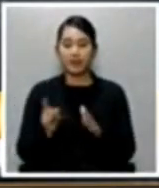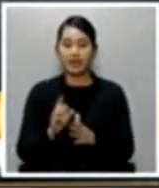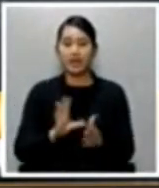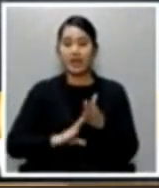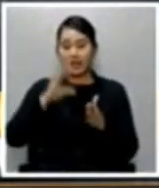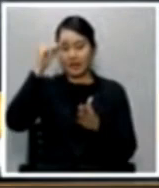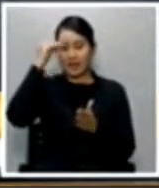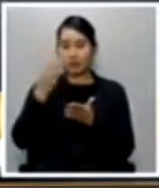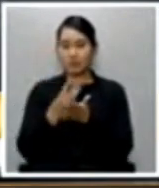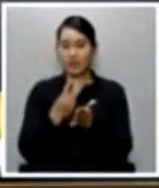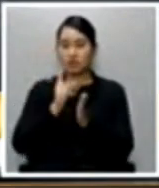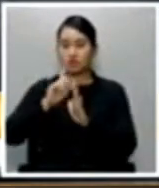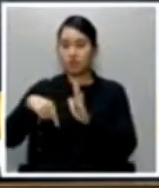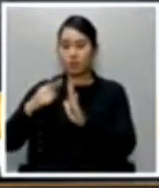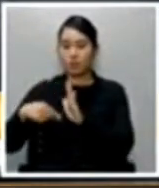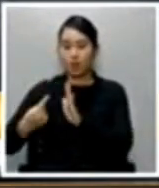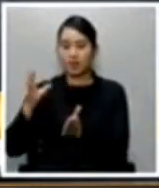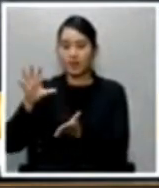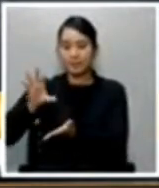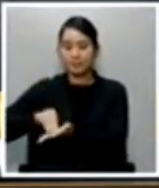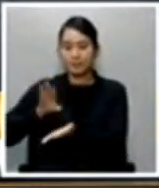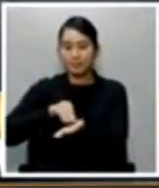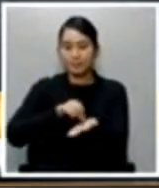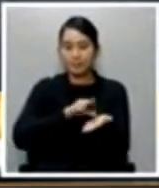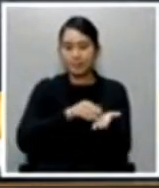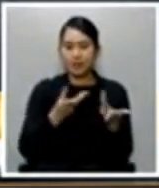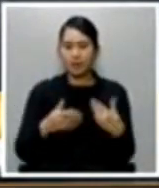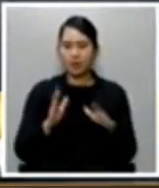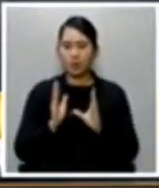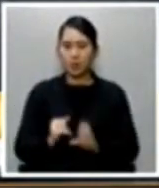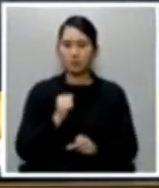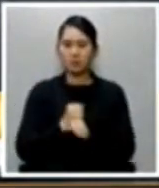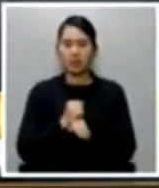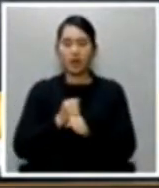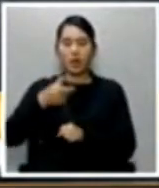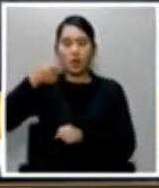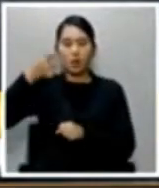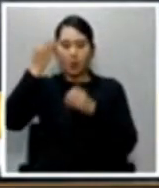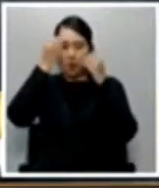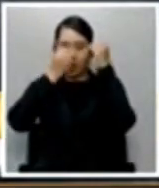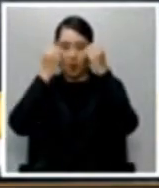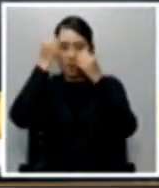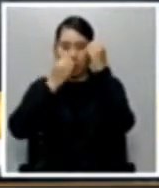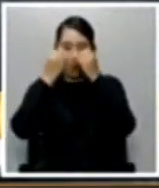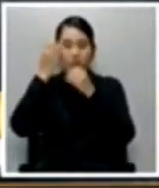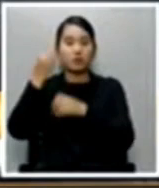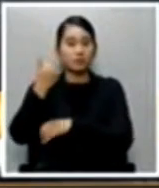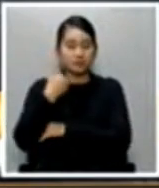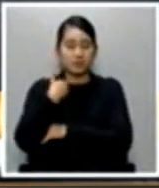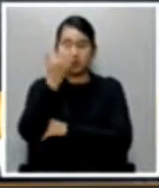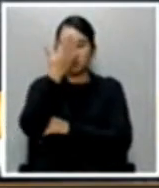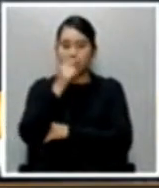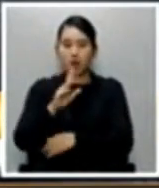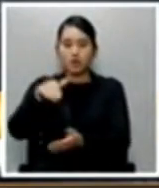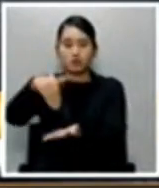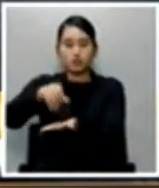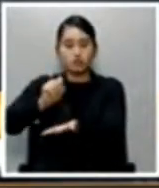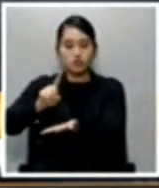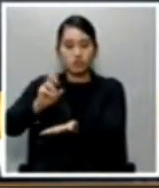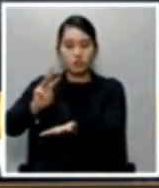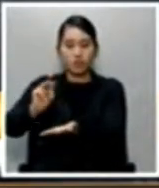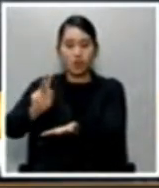ได้เนี่ยพอปฏิบัติจริงเนี่ยเจ้าหน้าที่เขาก็งงว่าเอ๊ะเราจะไปติดเรื่องมคหรือเปล่าเพราะในส่วนของมคเนี่ย